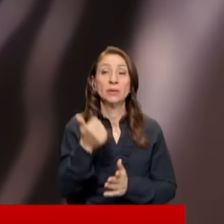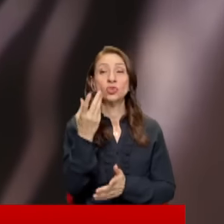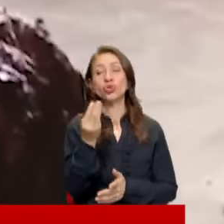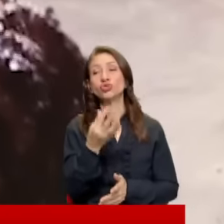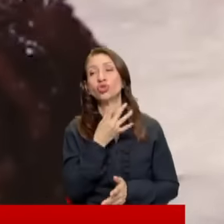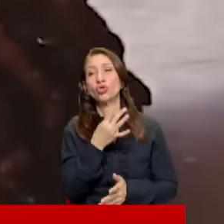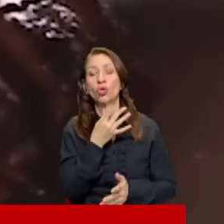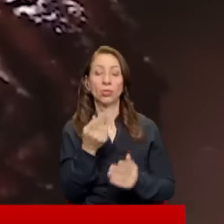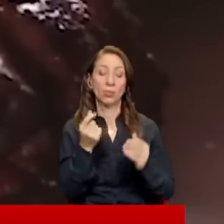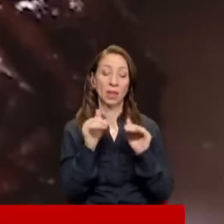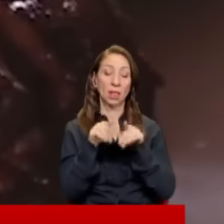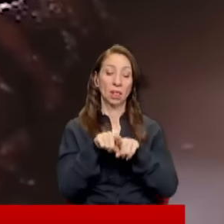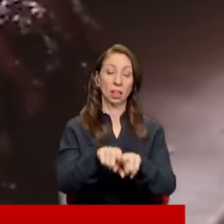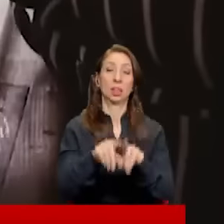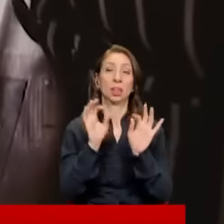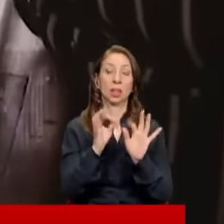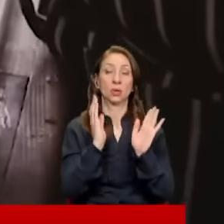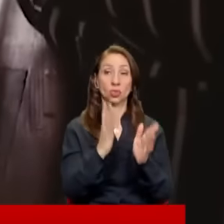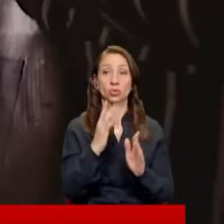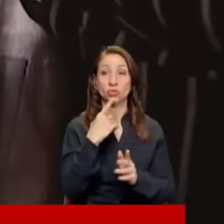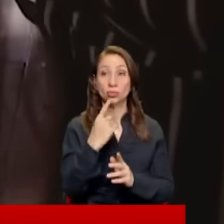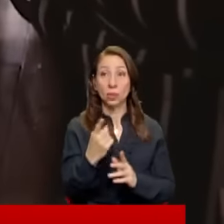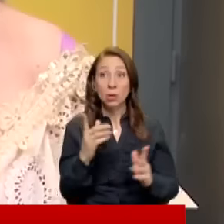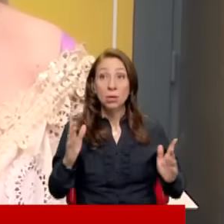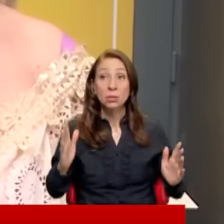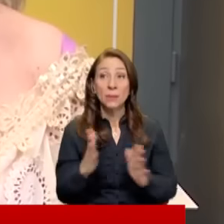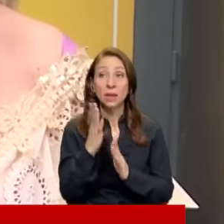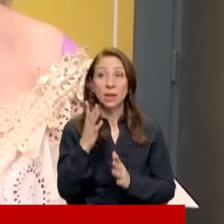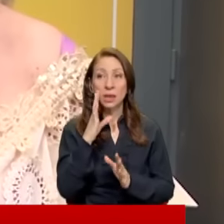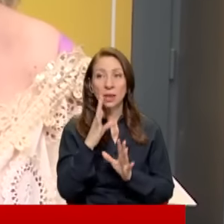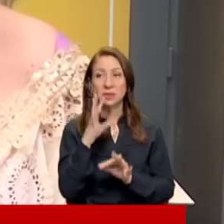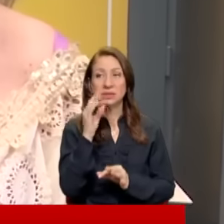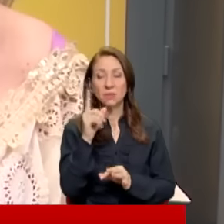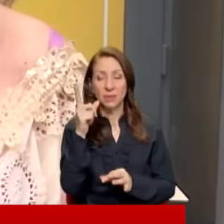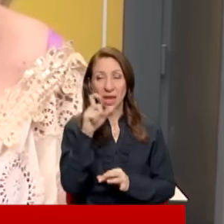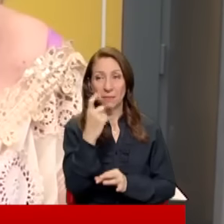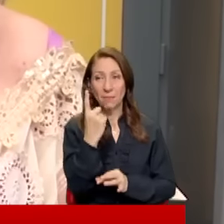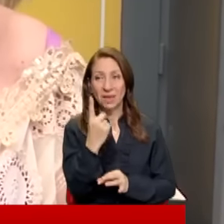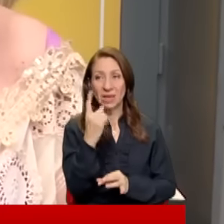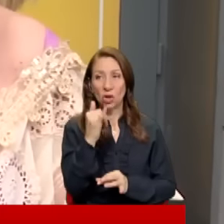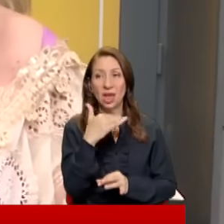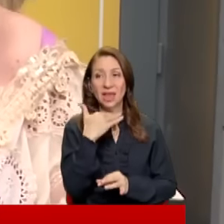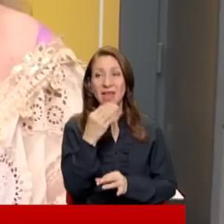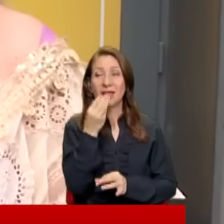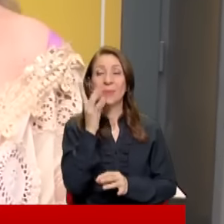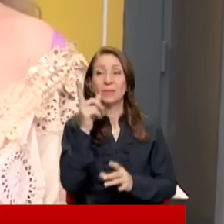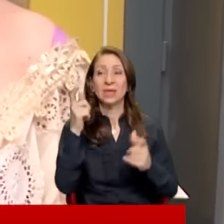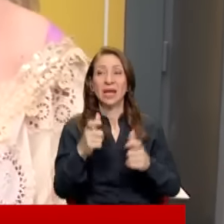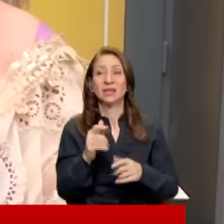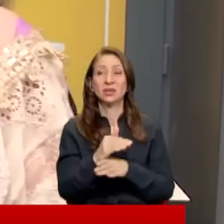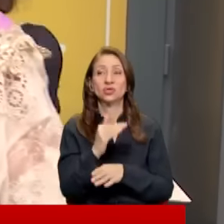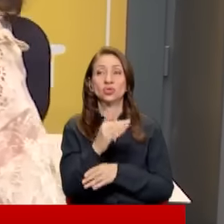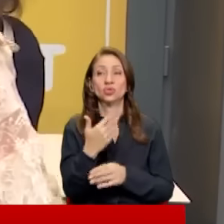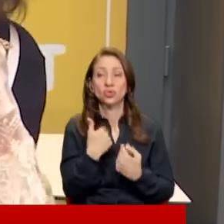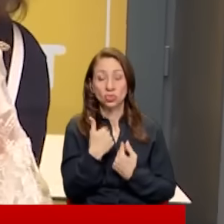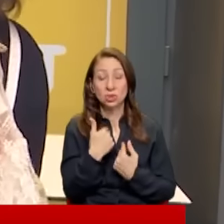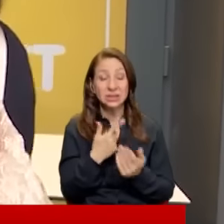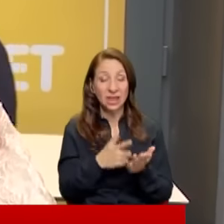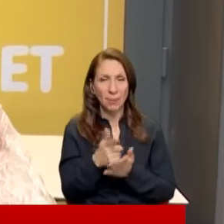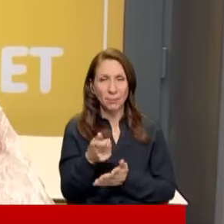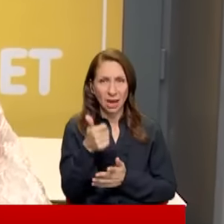şükür belli bir rutine geldi Dedi sözleri tepki çekti insanların ayda bir kilo et yemediği bir ülkede yaşıyoruz